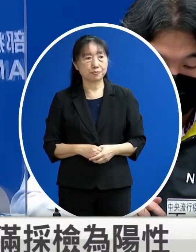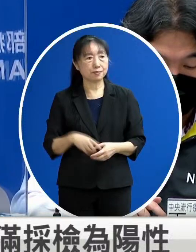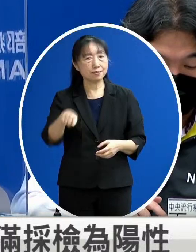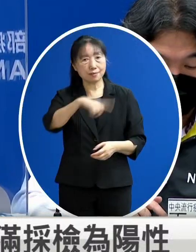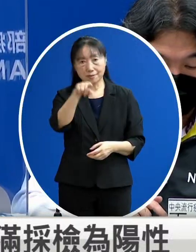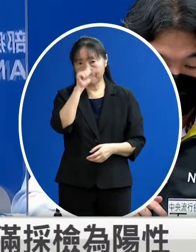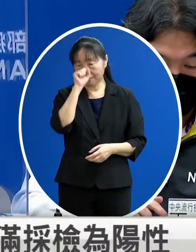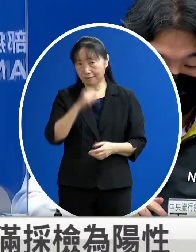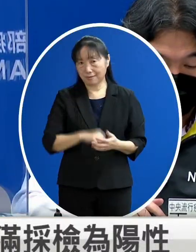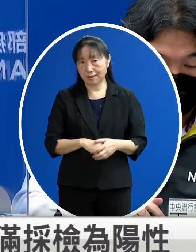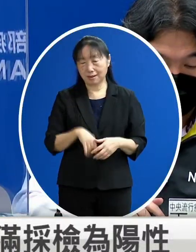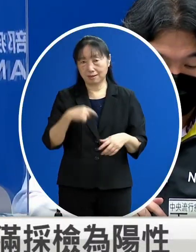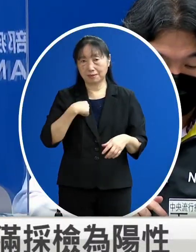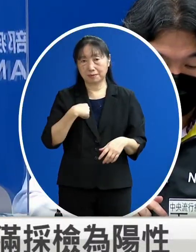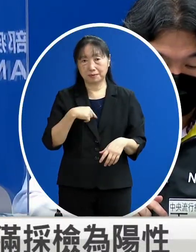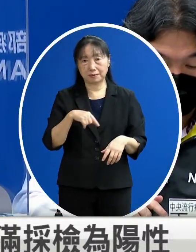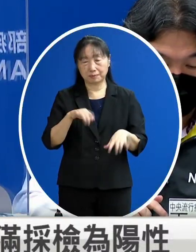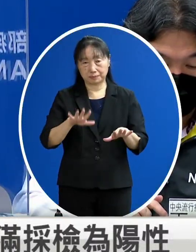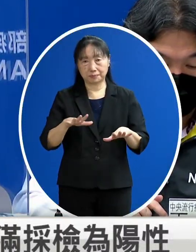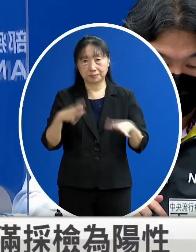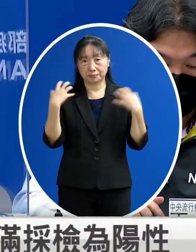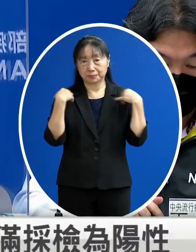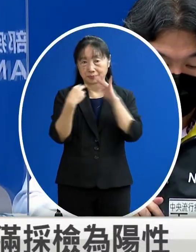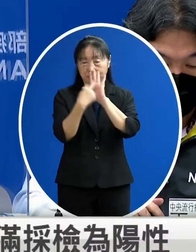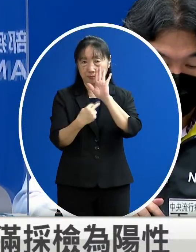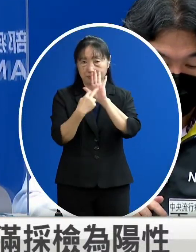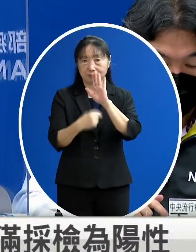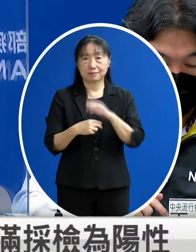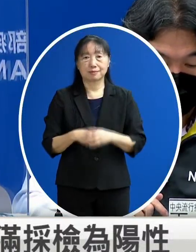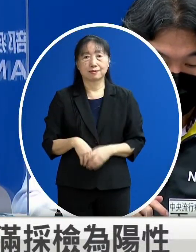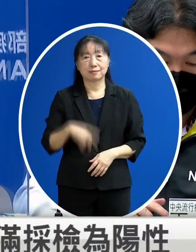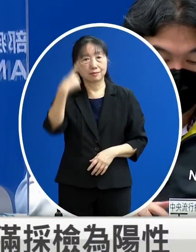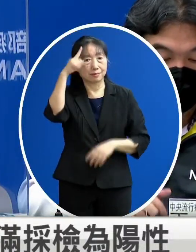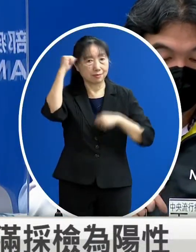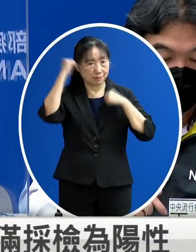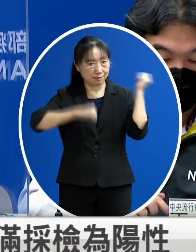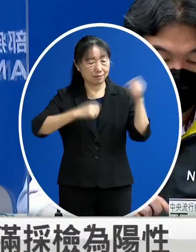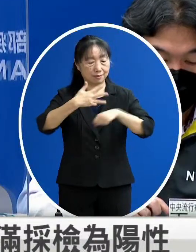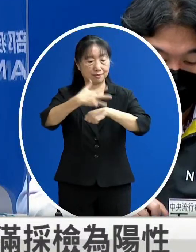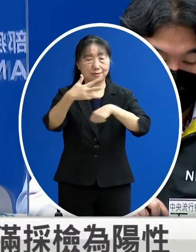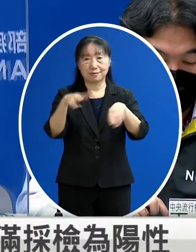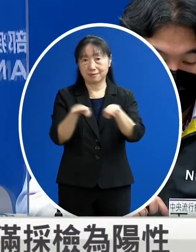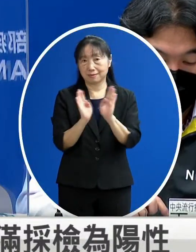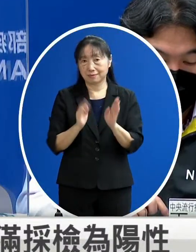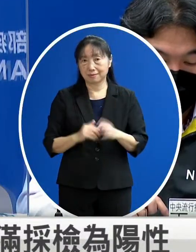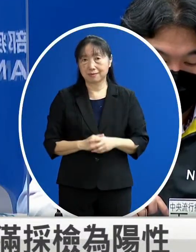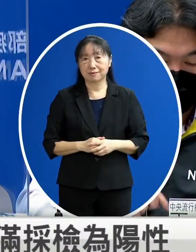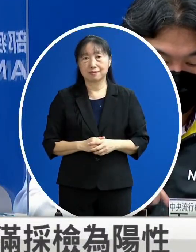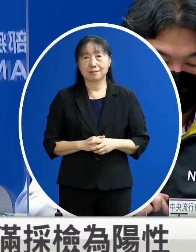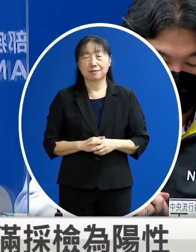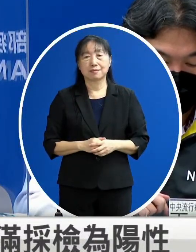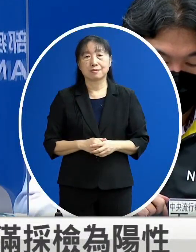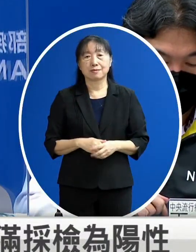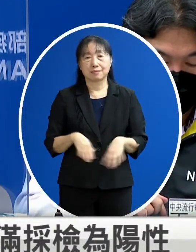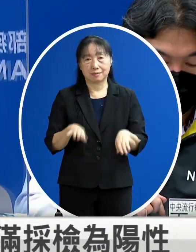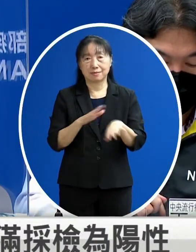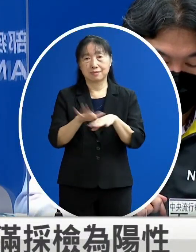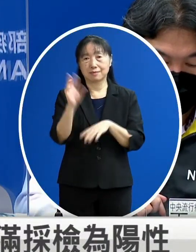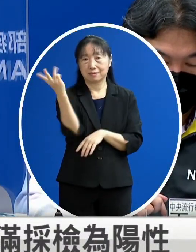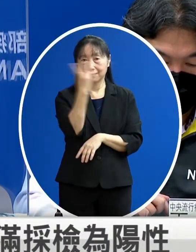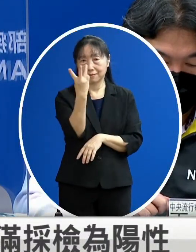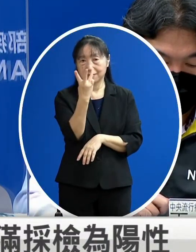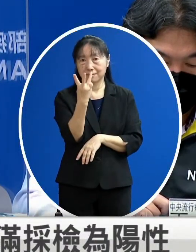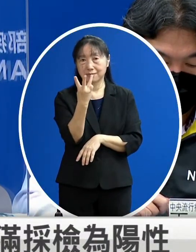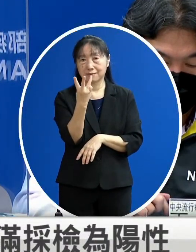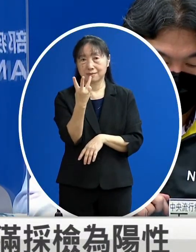大家好，这个部分由我来为大家来说明。从明天上午8点开始，我们会开放三个功能。第一个